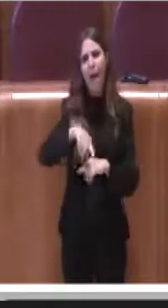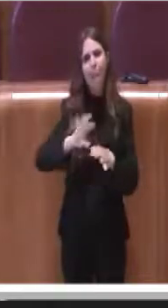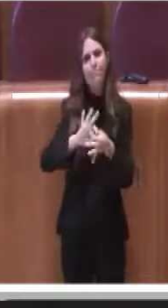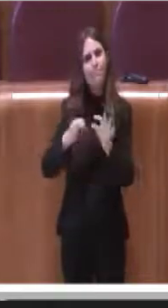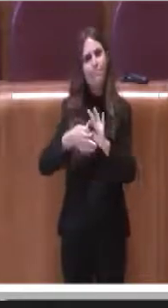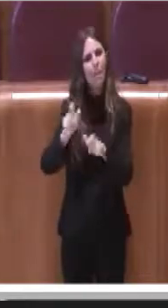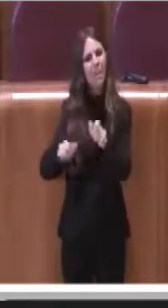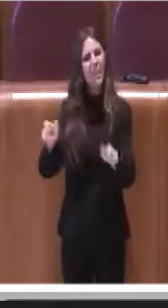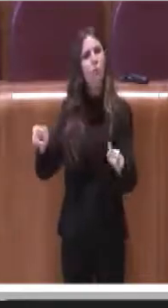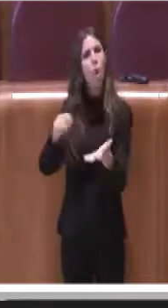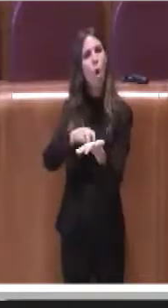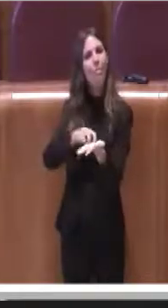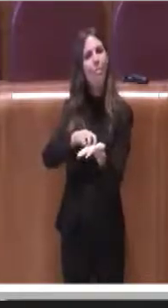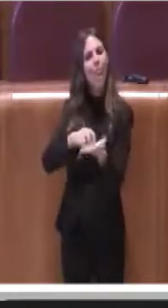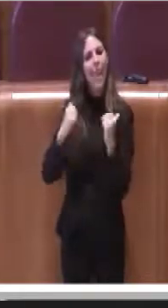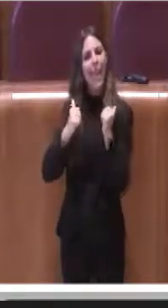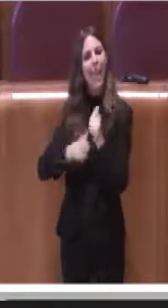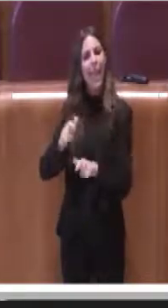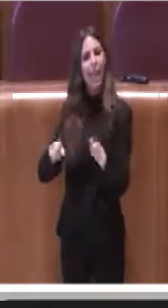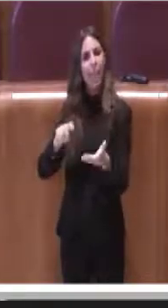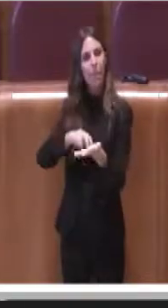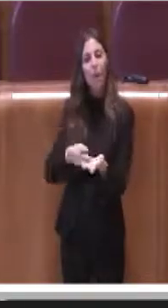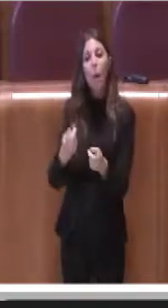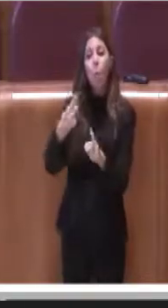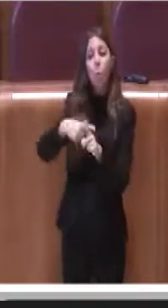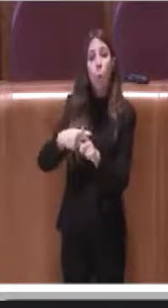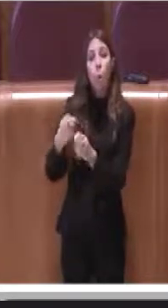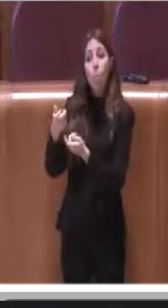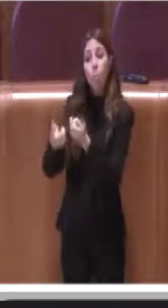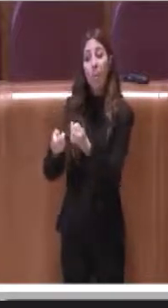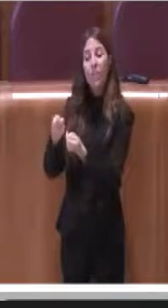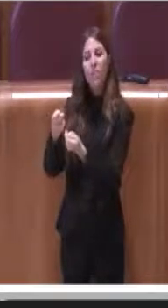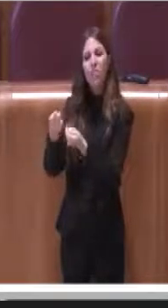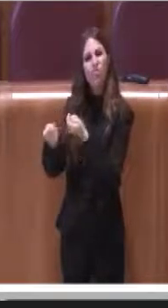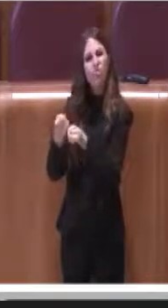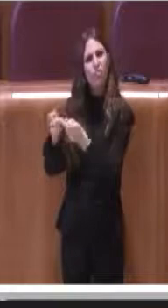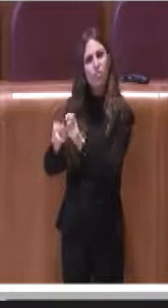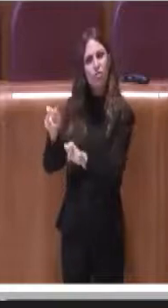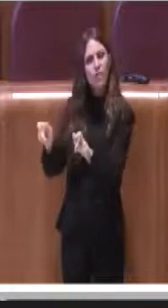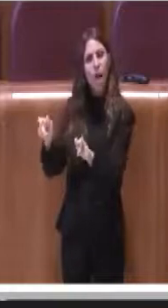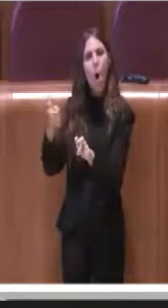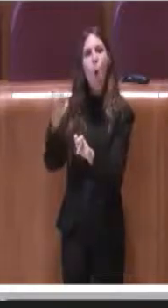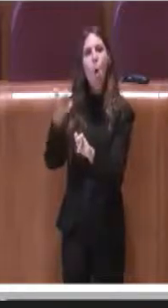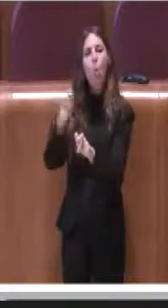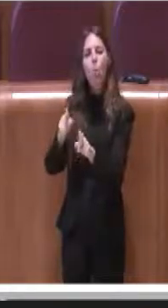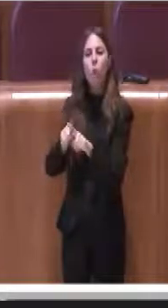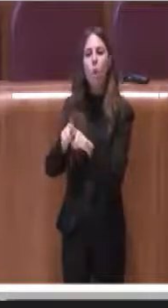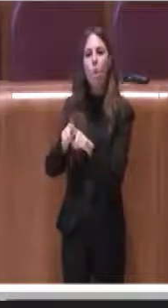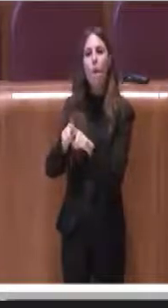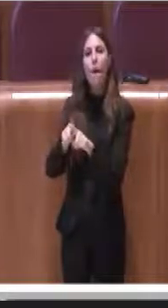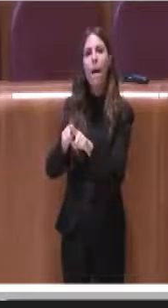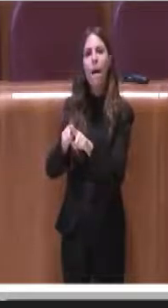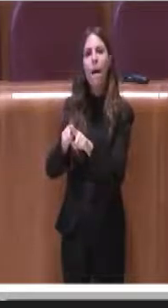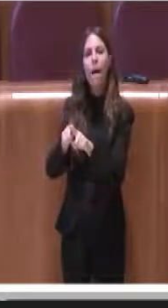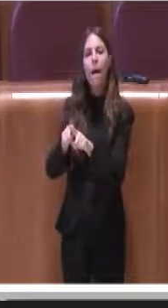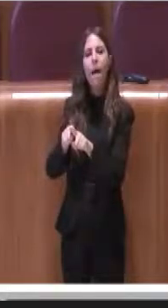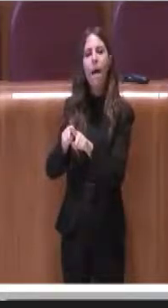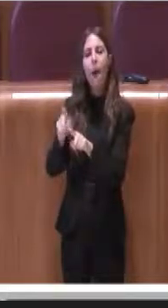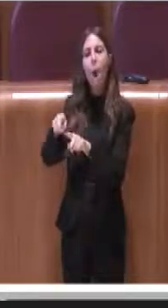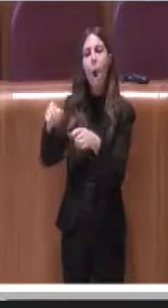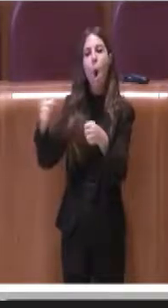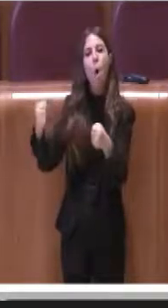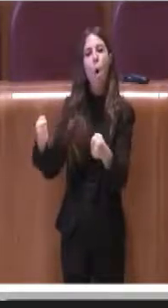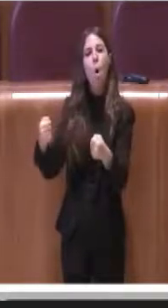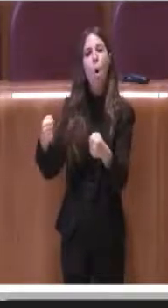più vulnerabili e di conseguenza anche ai gestori, che poi sono diciamo, il bersaglio, permettetemelo, da parte